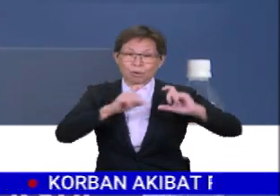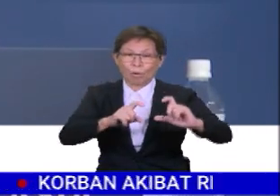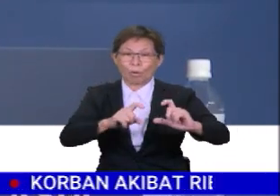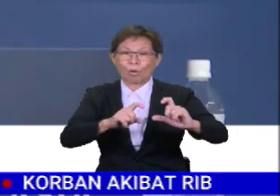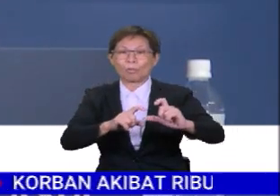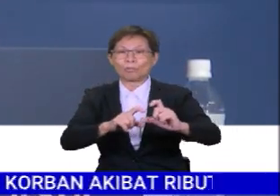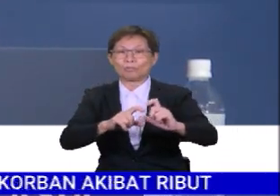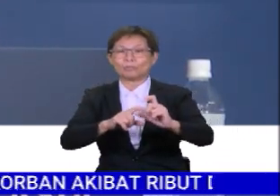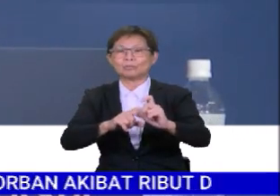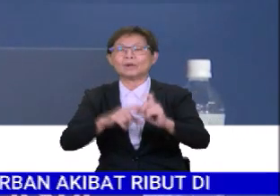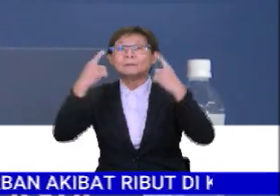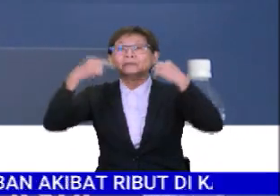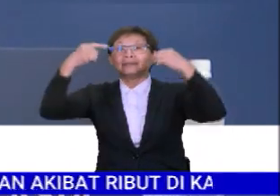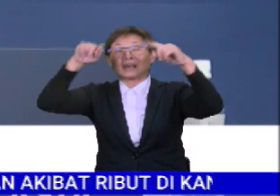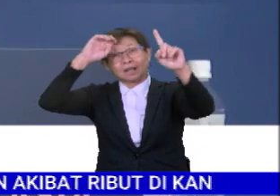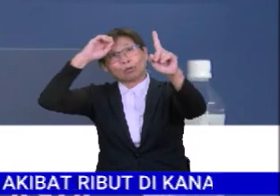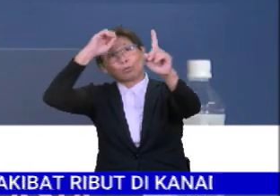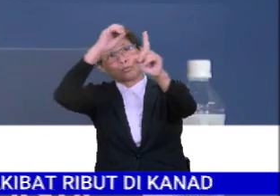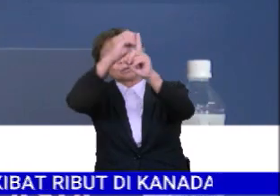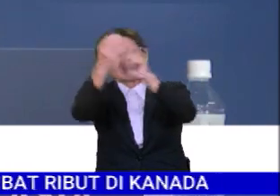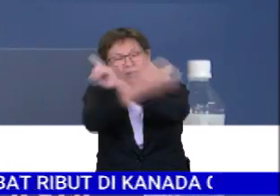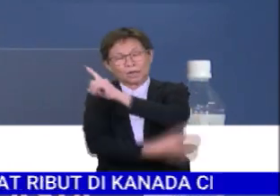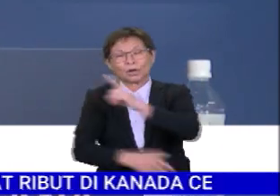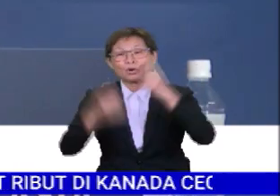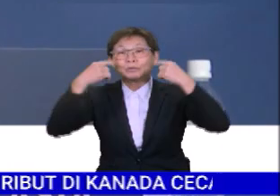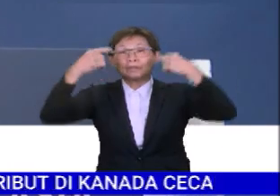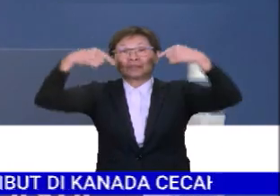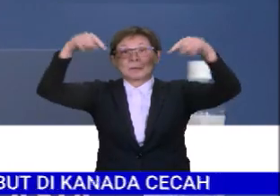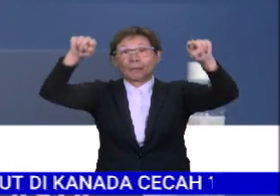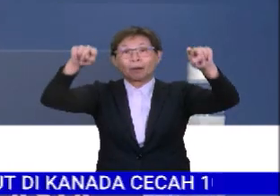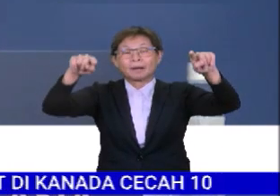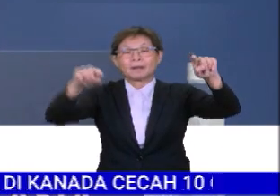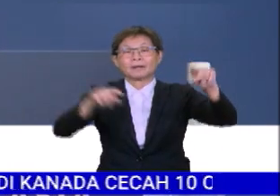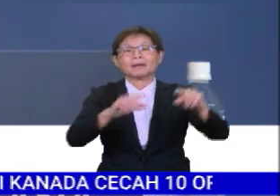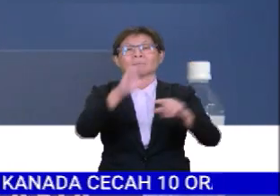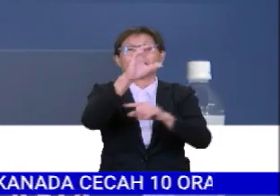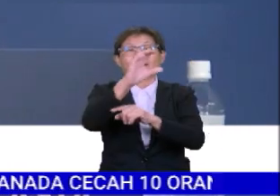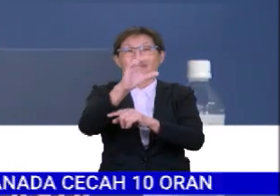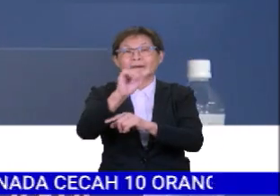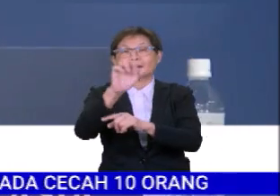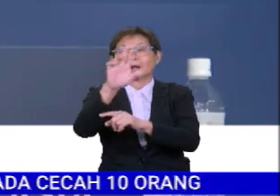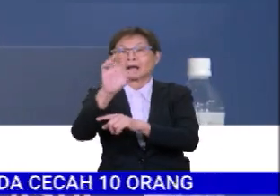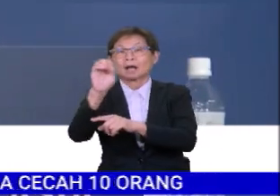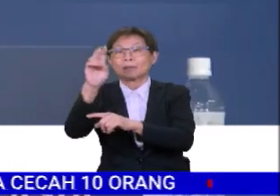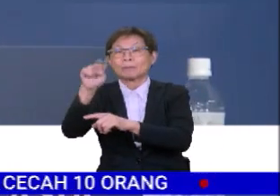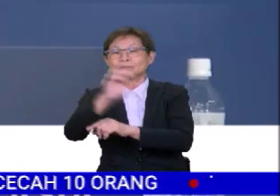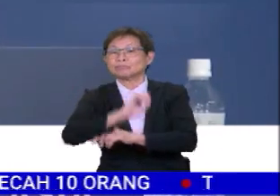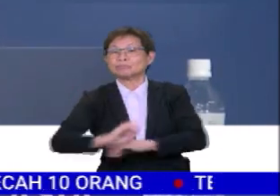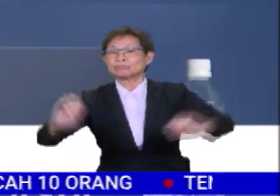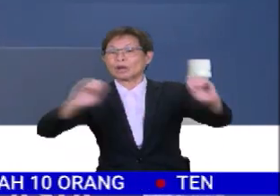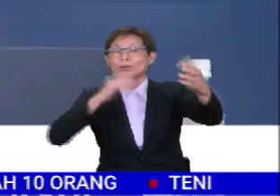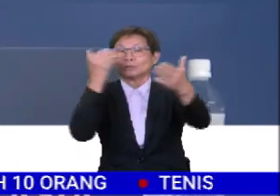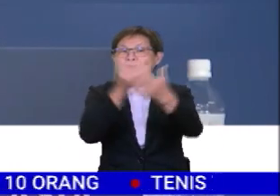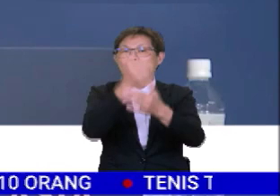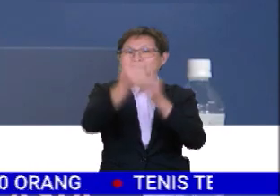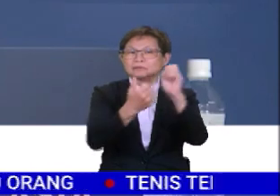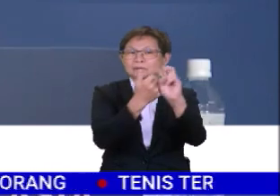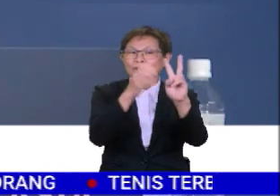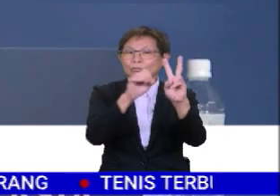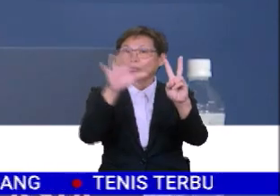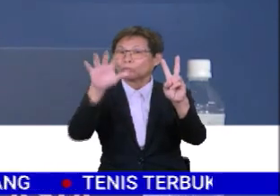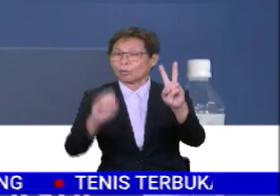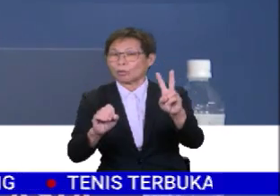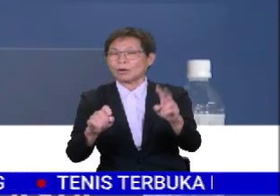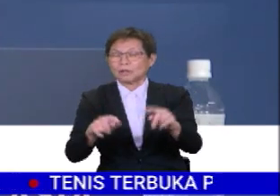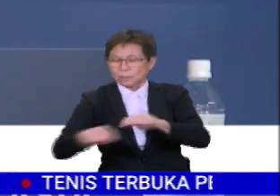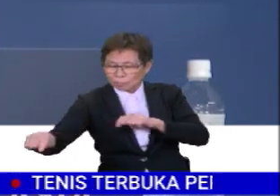negara untuk mencapai tahap carbon neutral menjelang tahun 2050 dan bertindak